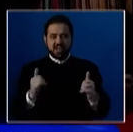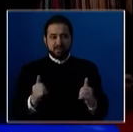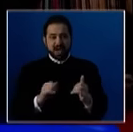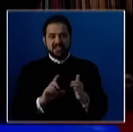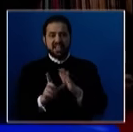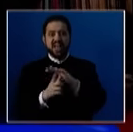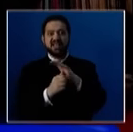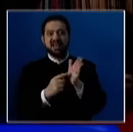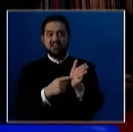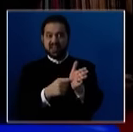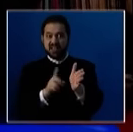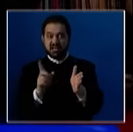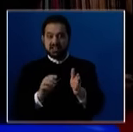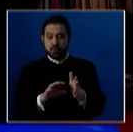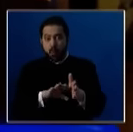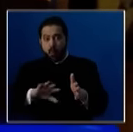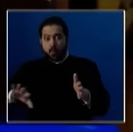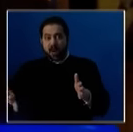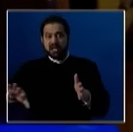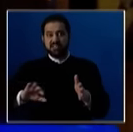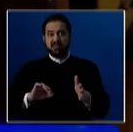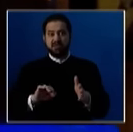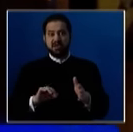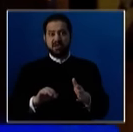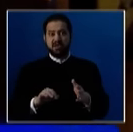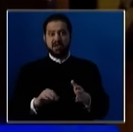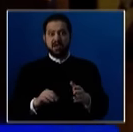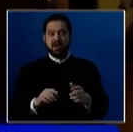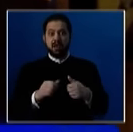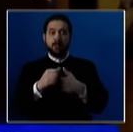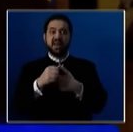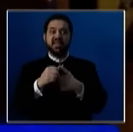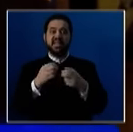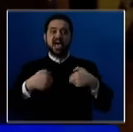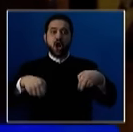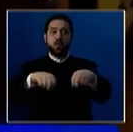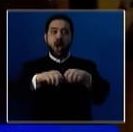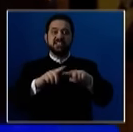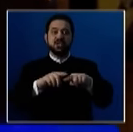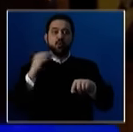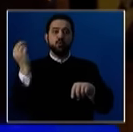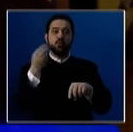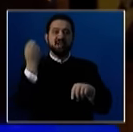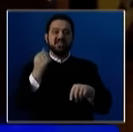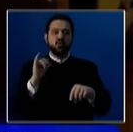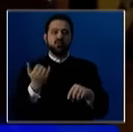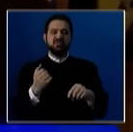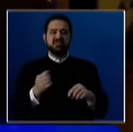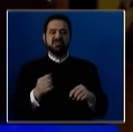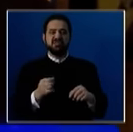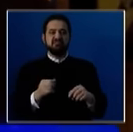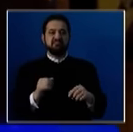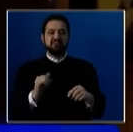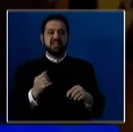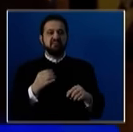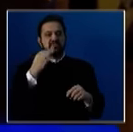din vedere. Să nu ieșim din relația noastră cu Dumnezeu și să nu ne diluăm această